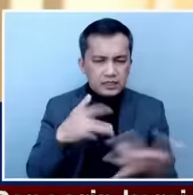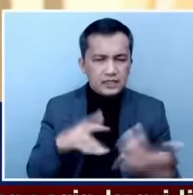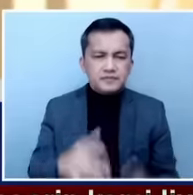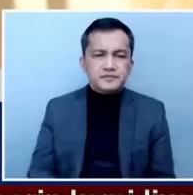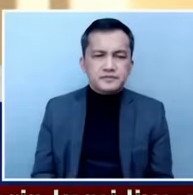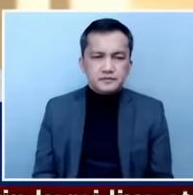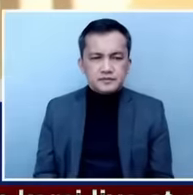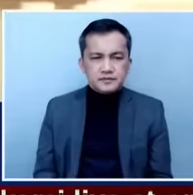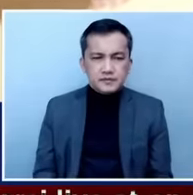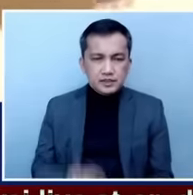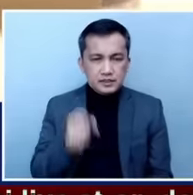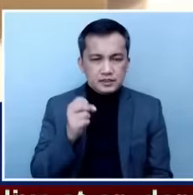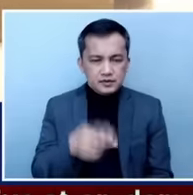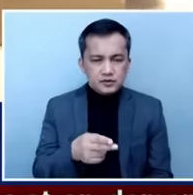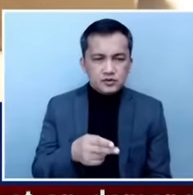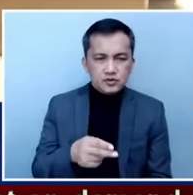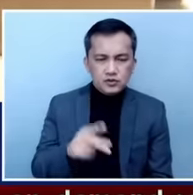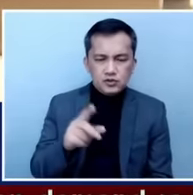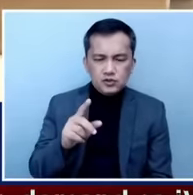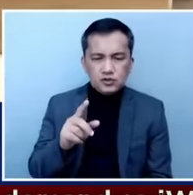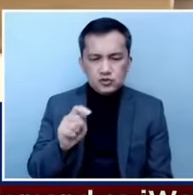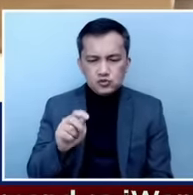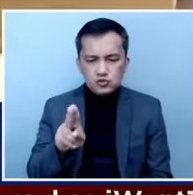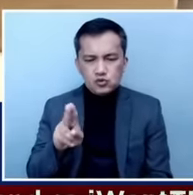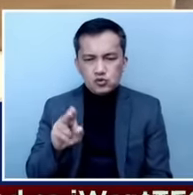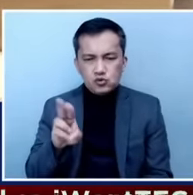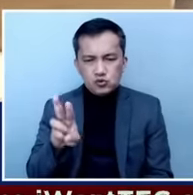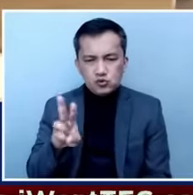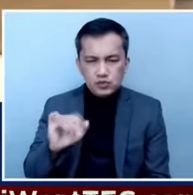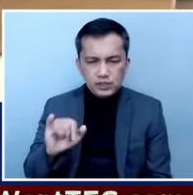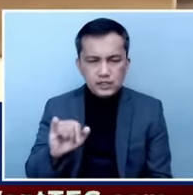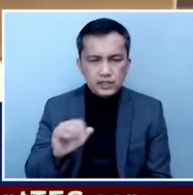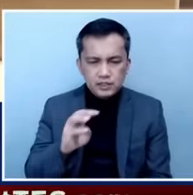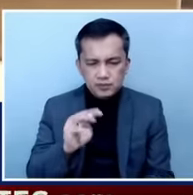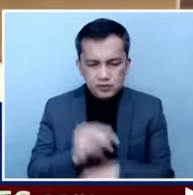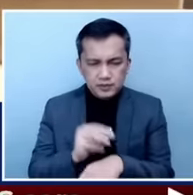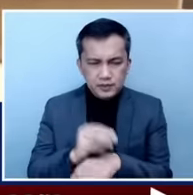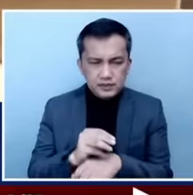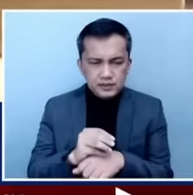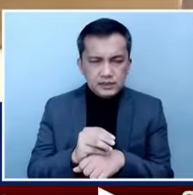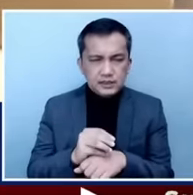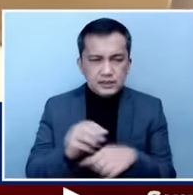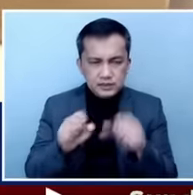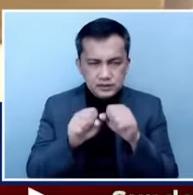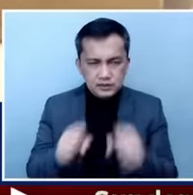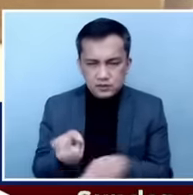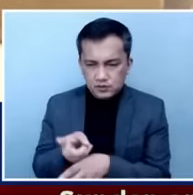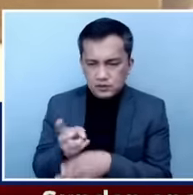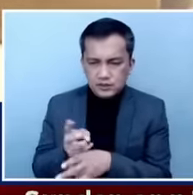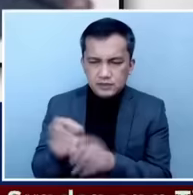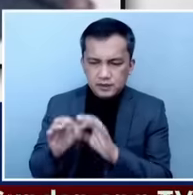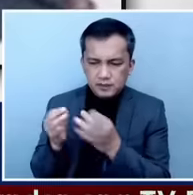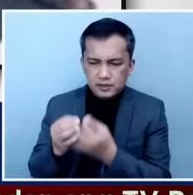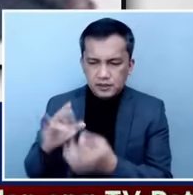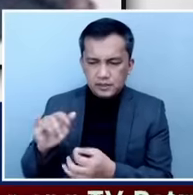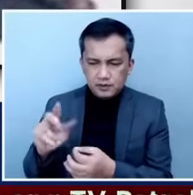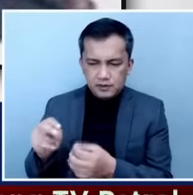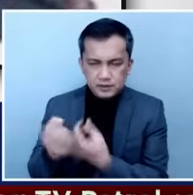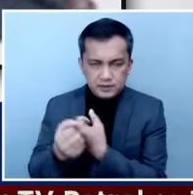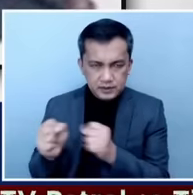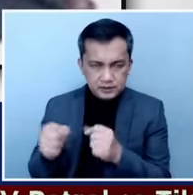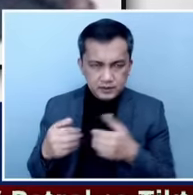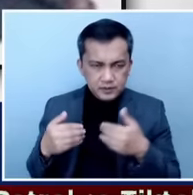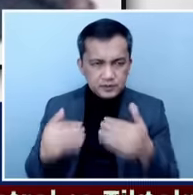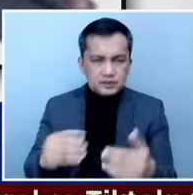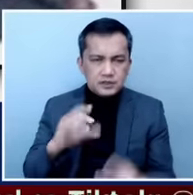Inatasa na ang Tuwi Municipal Police Station na imonitor ang pamilya Camilon para sa kanilang kaligtasan at usad ng kaso. Bagamat wala